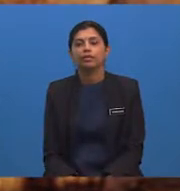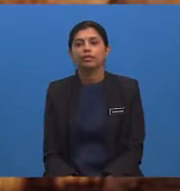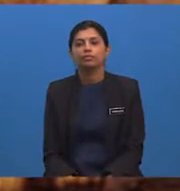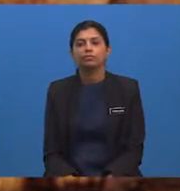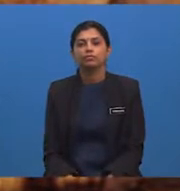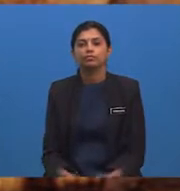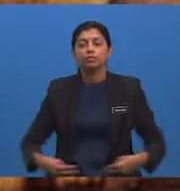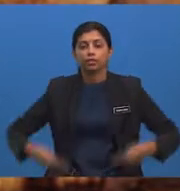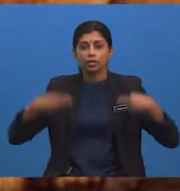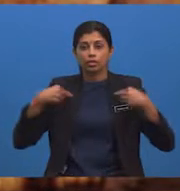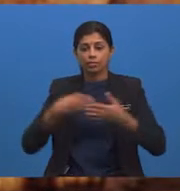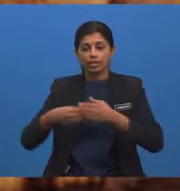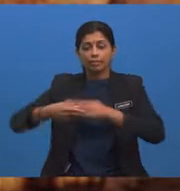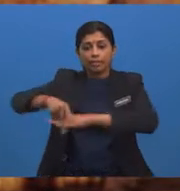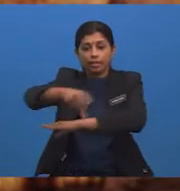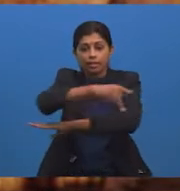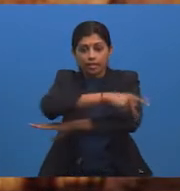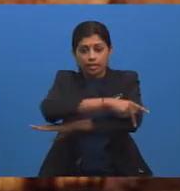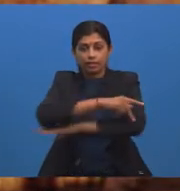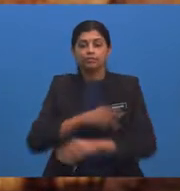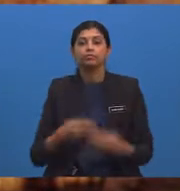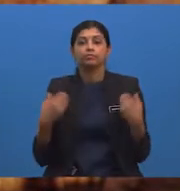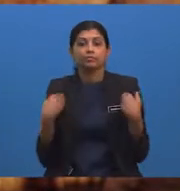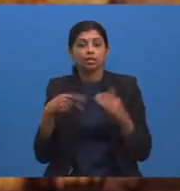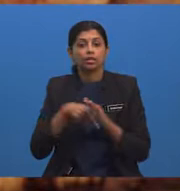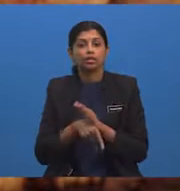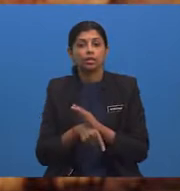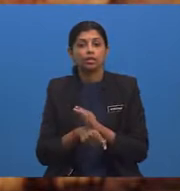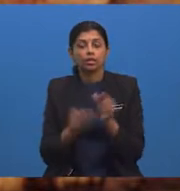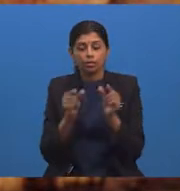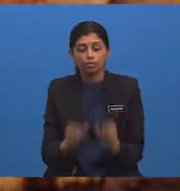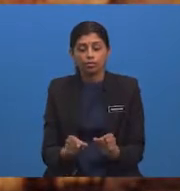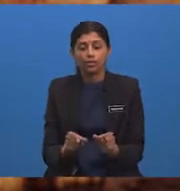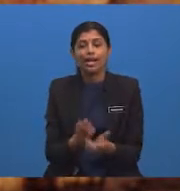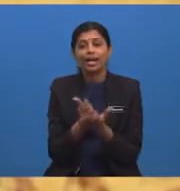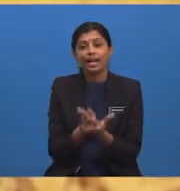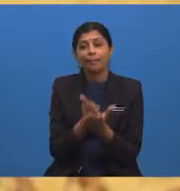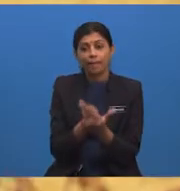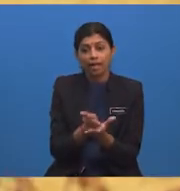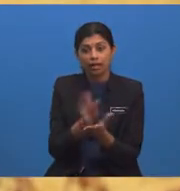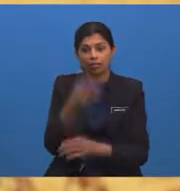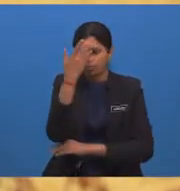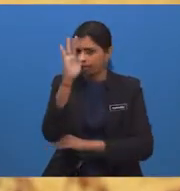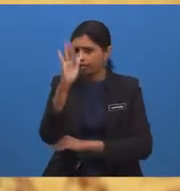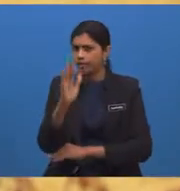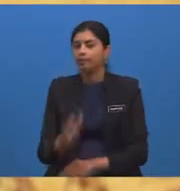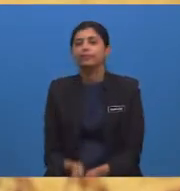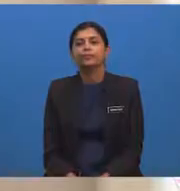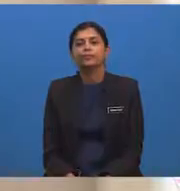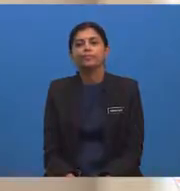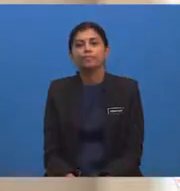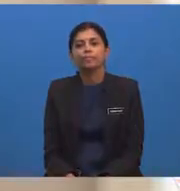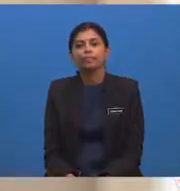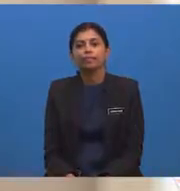Kehidupan di pesisiran pantai pula telah melahirkan petukang kapal yang handal. Seperti yang kita tahu